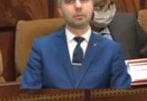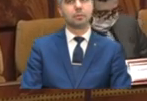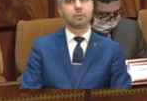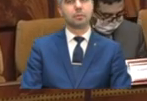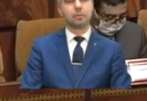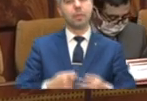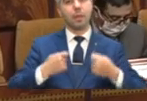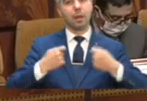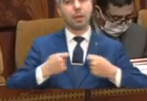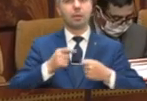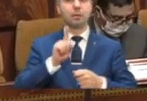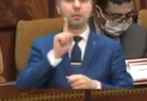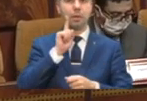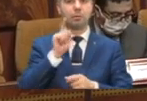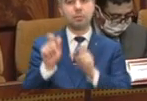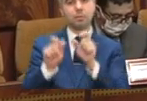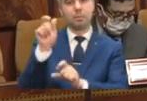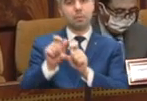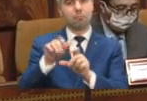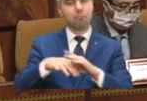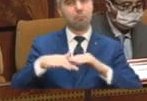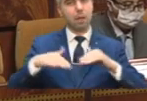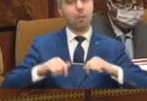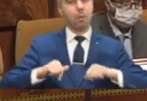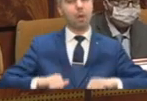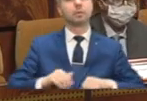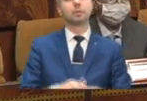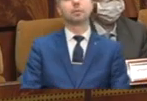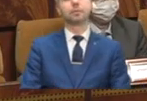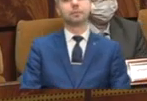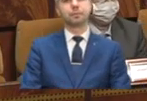السيدة الرئيسة، حضرة السيدة والسادة، السيد الوزير،